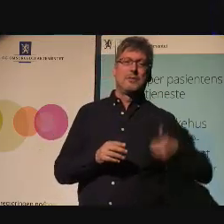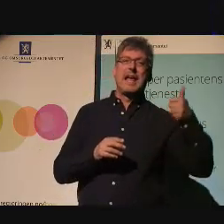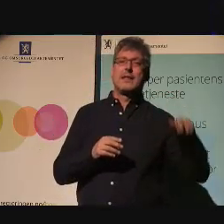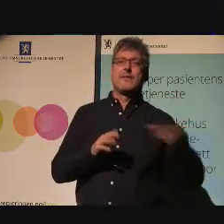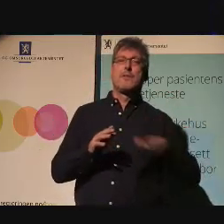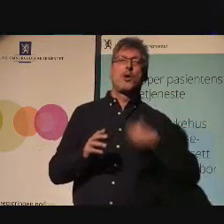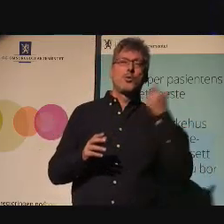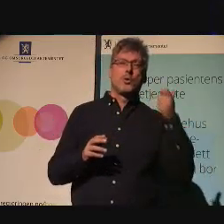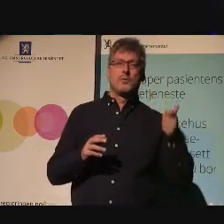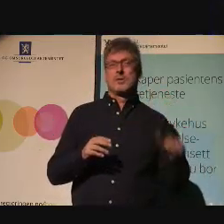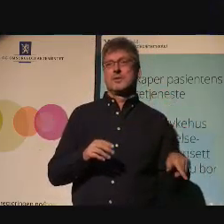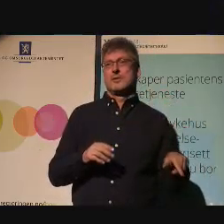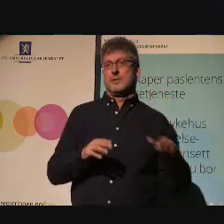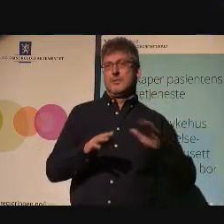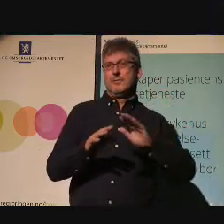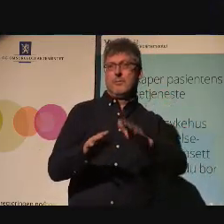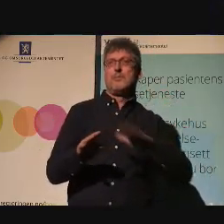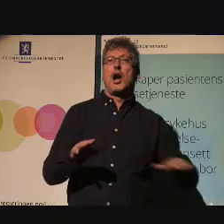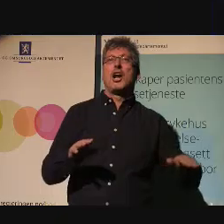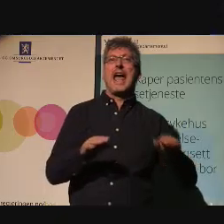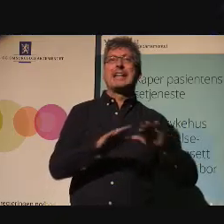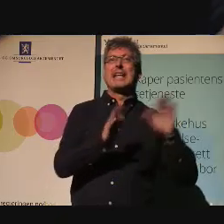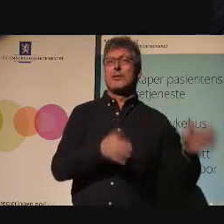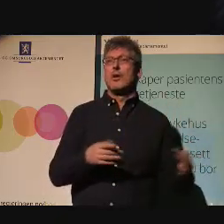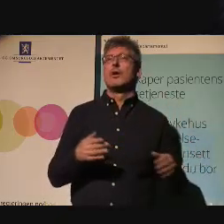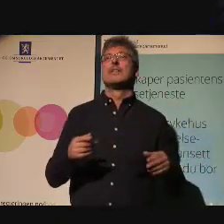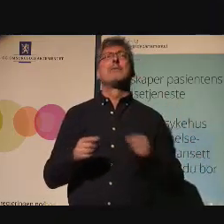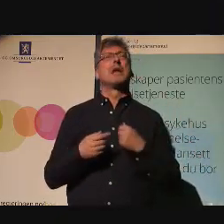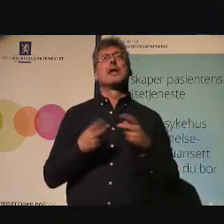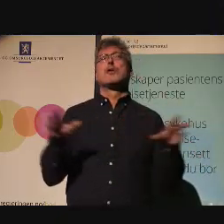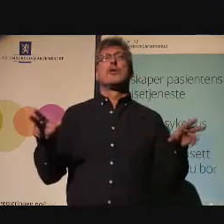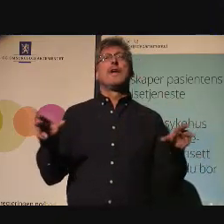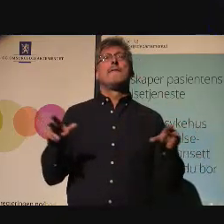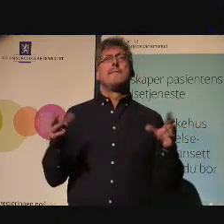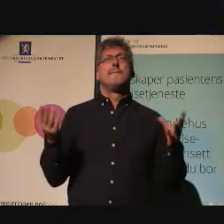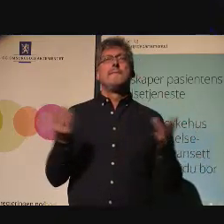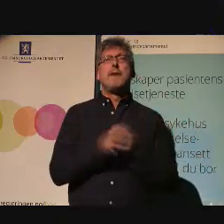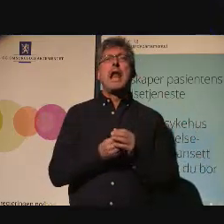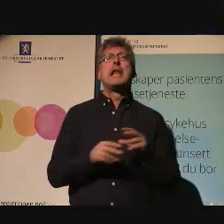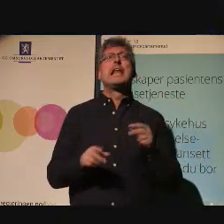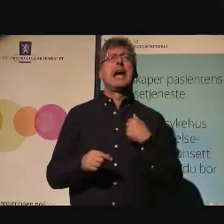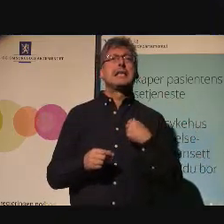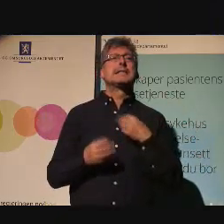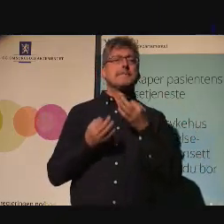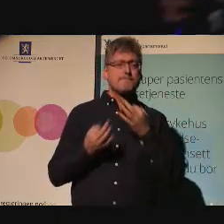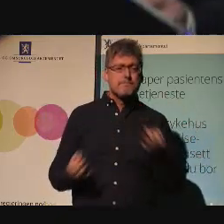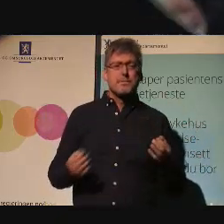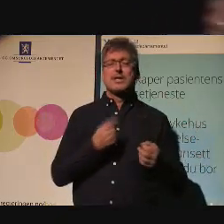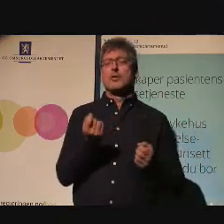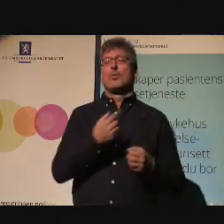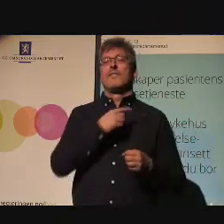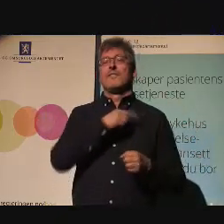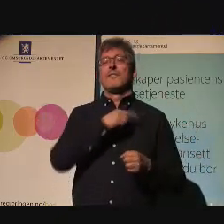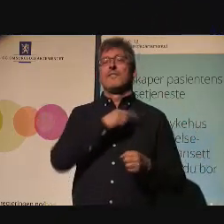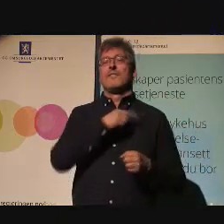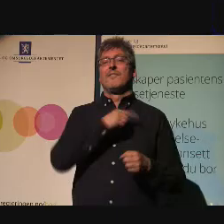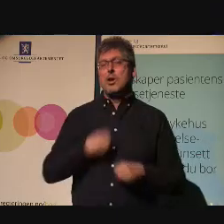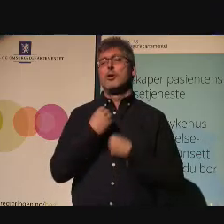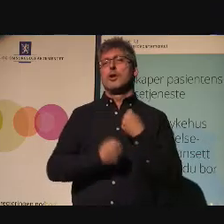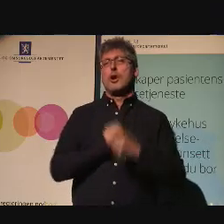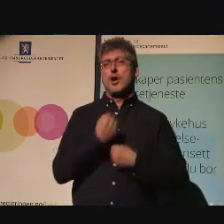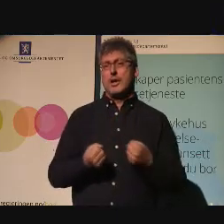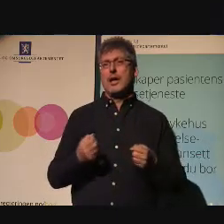Jeg tror vi har en felles erkjennelse om at det er noe som vi må gjøre. Og jeg tror også, og jeg håper, at det